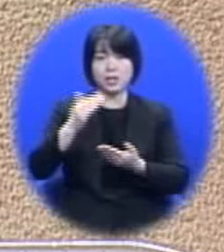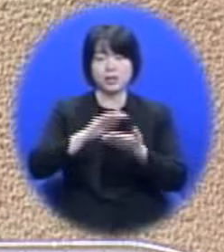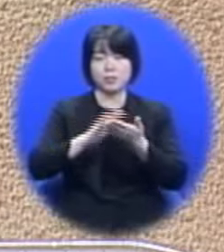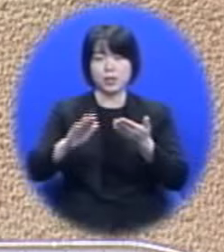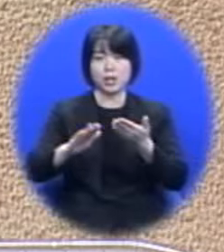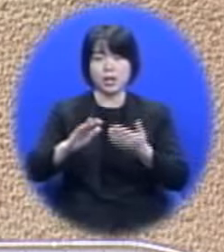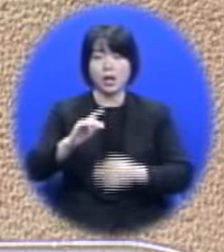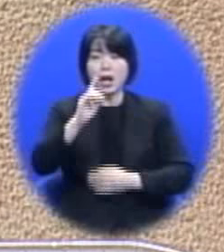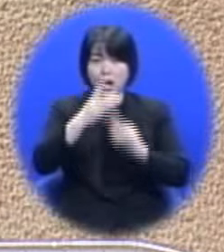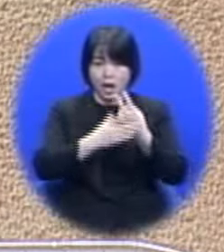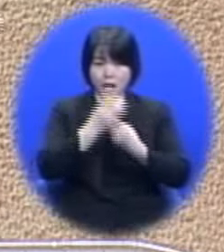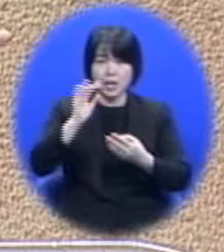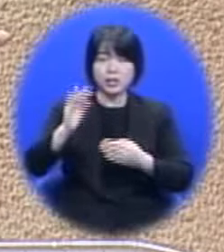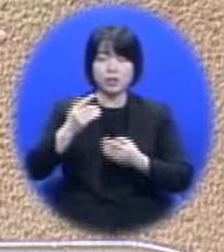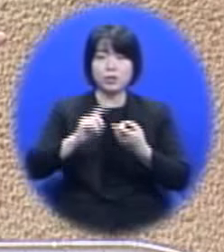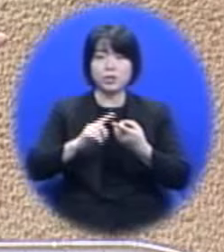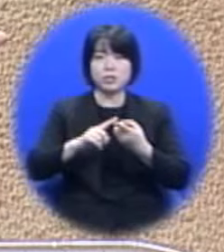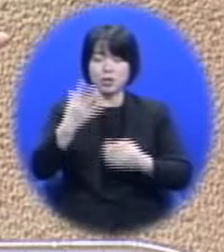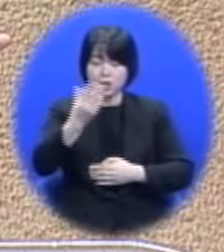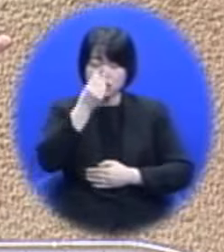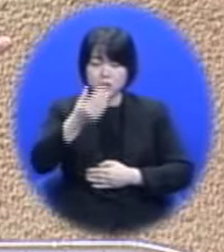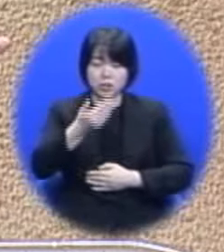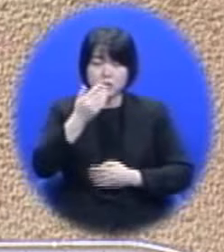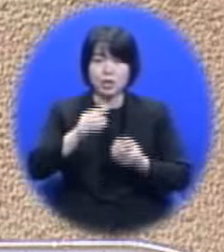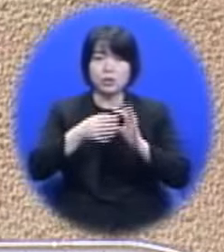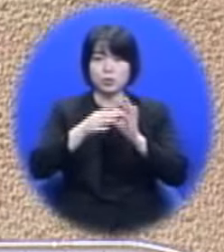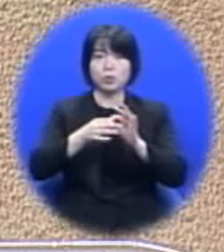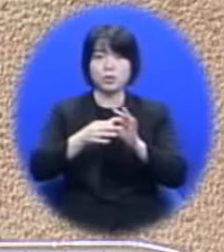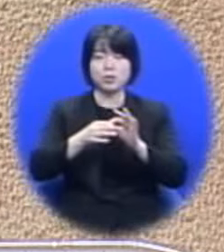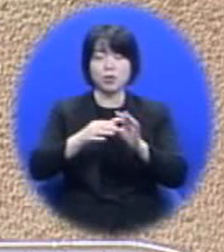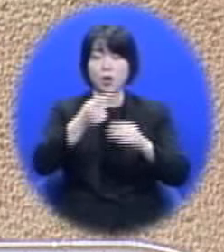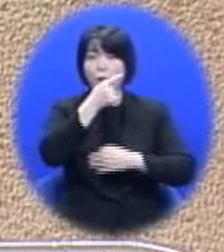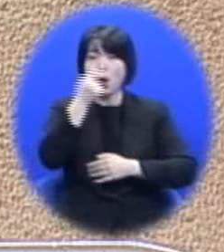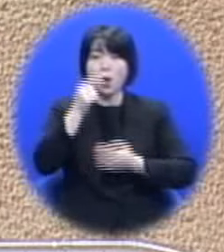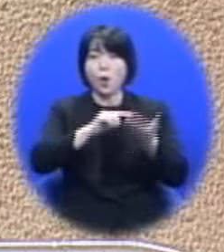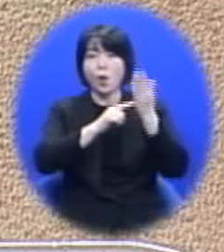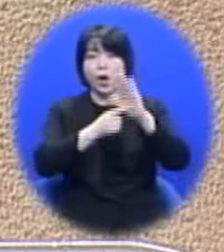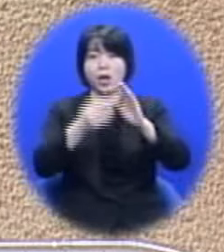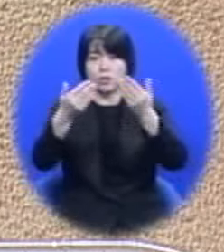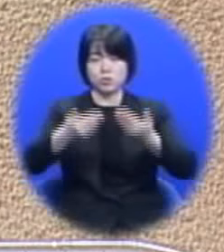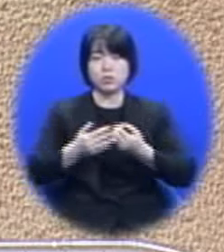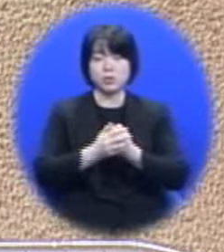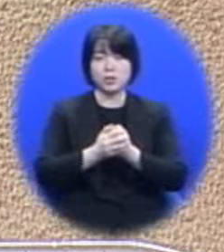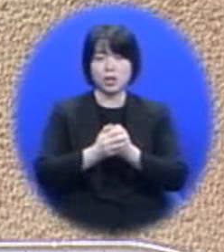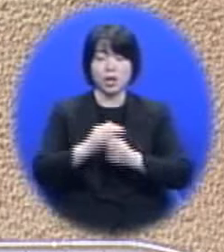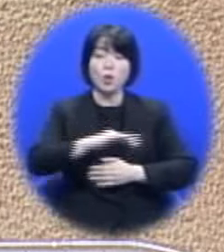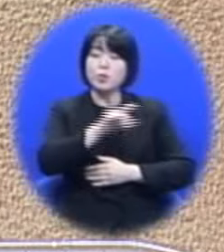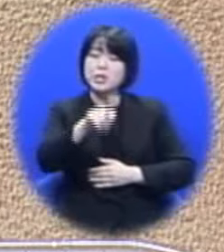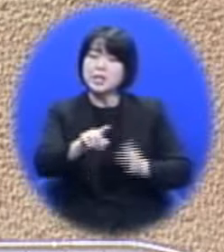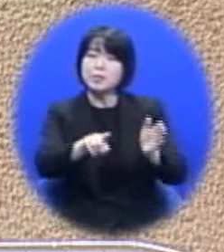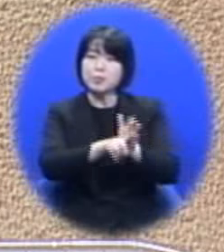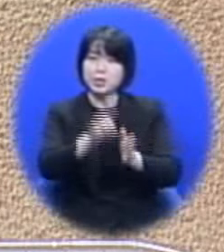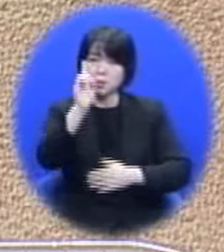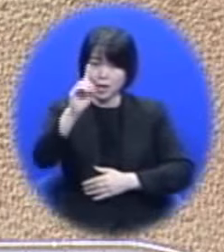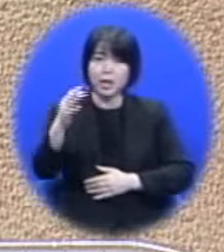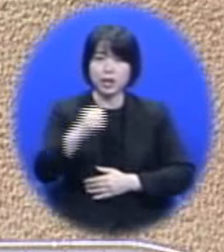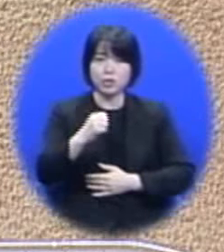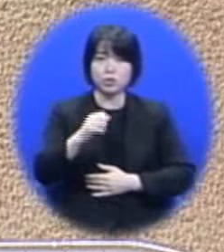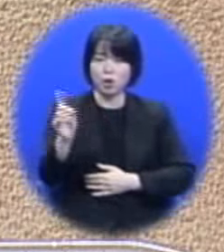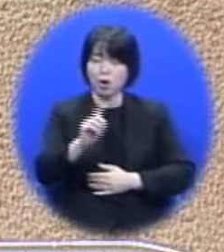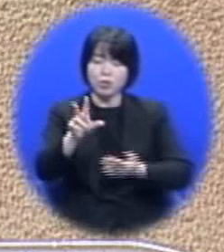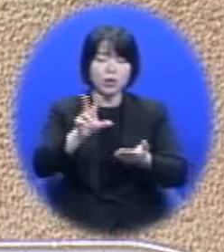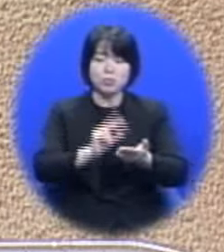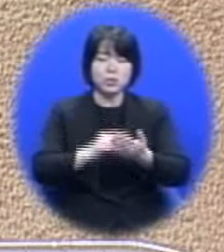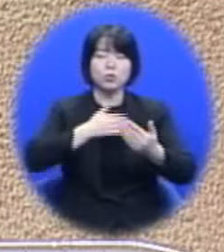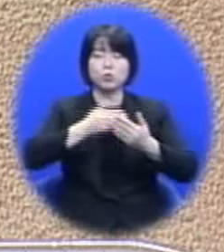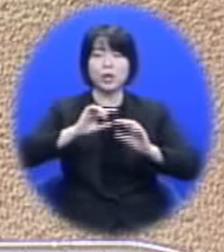하나이심을 성찬을 통해 다시 확인시켜 주십니다. 우리에게는 이 믿음 하나 가지고 어떤 문제도 두려워하지 않고 살아갈